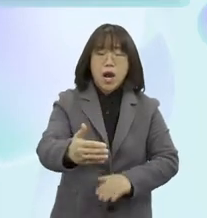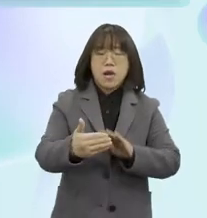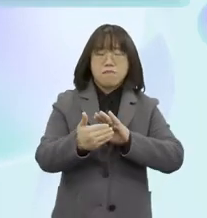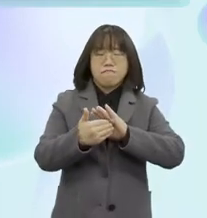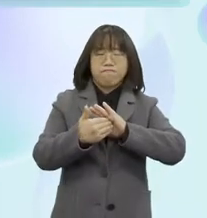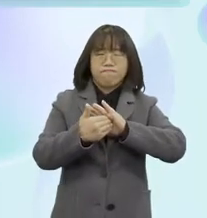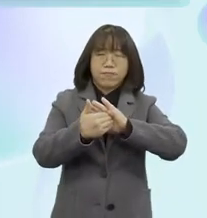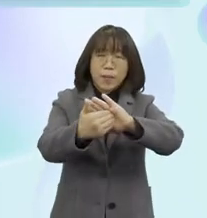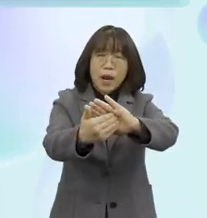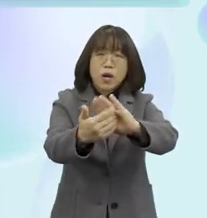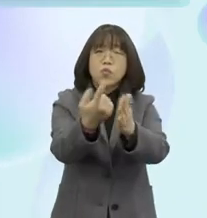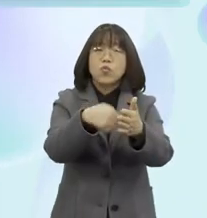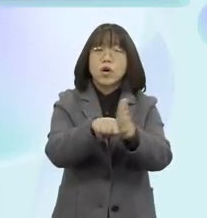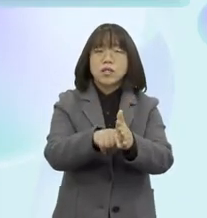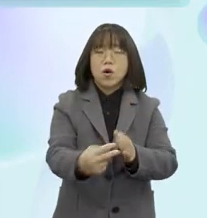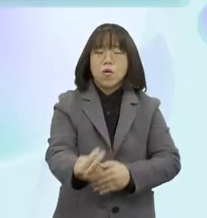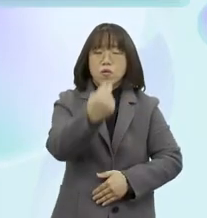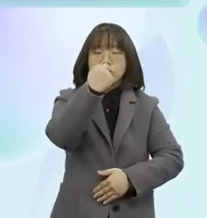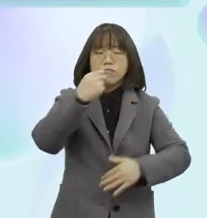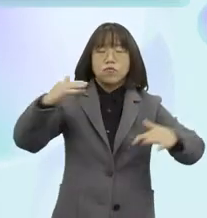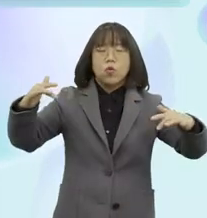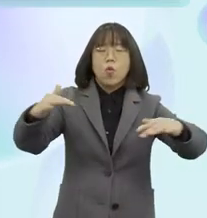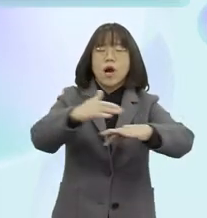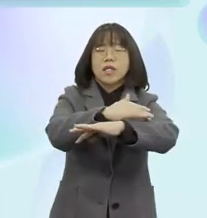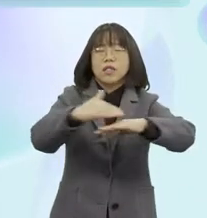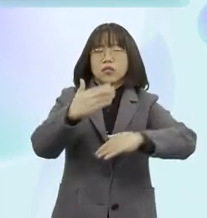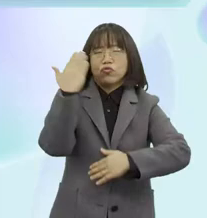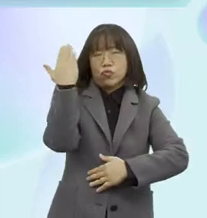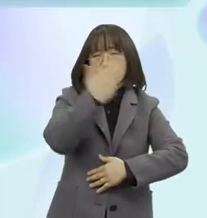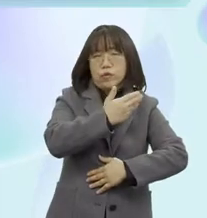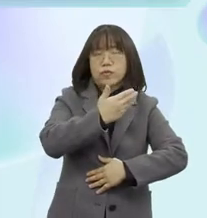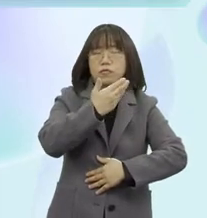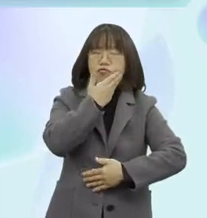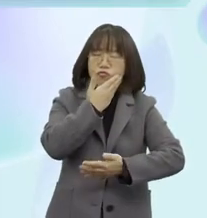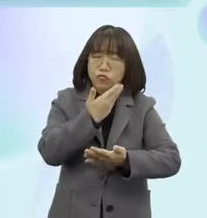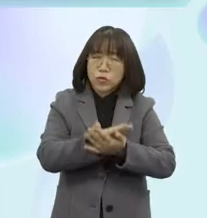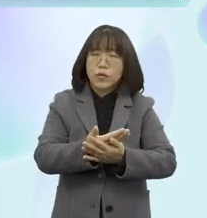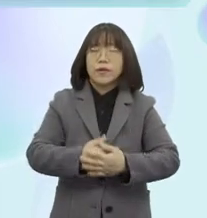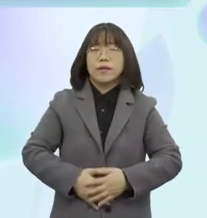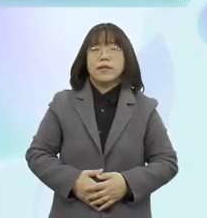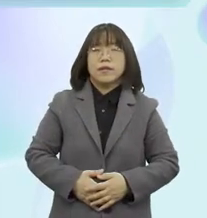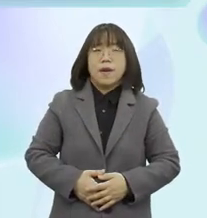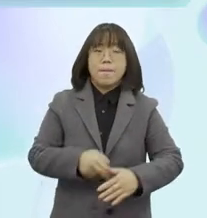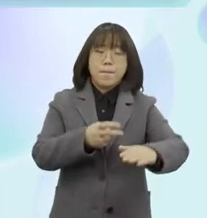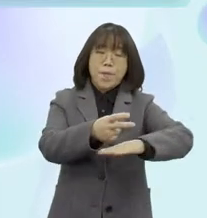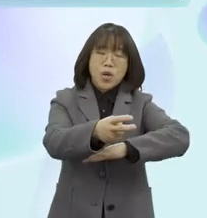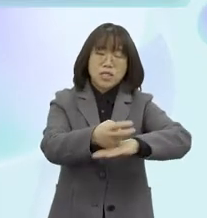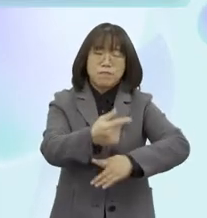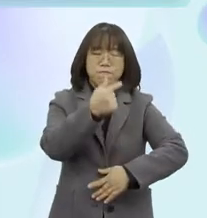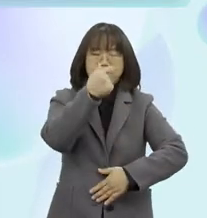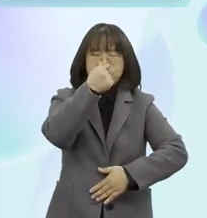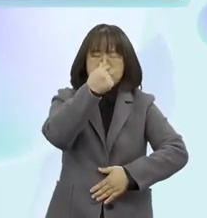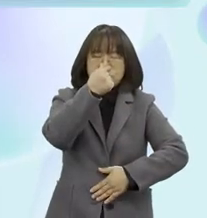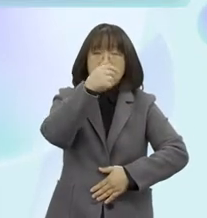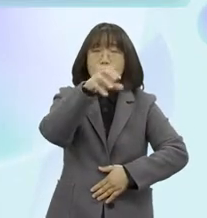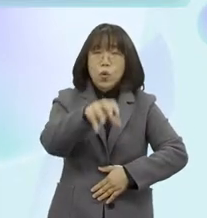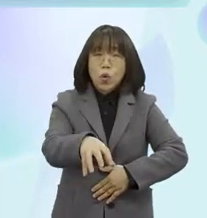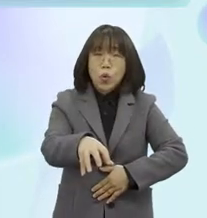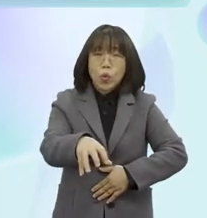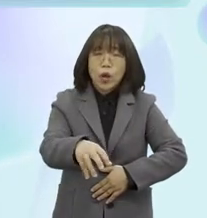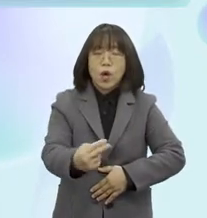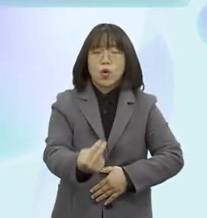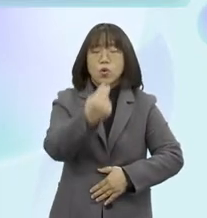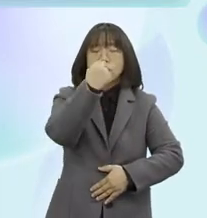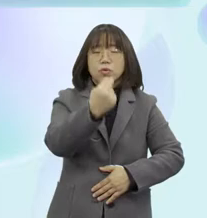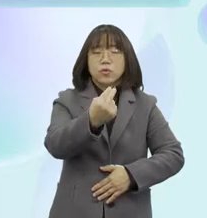코로나19 감염 예방과 관련해 환기의 중요성이 강조되고 있습니다. 특히 버스와 같은 밀폐 공간의 공기질